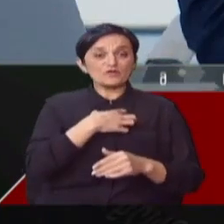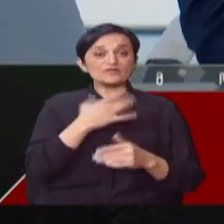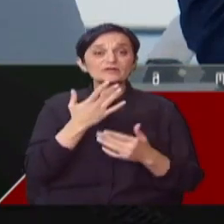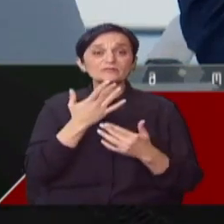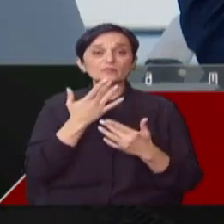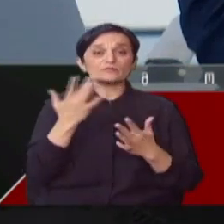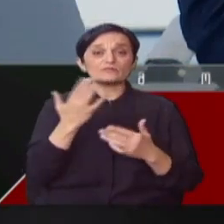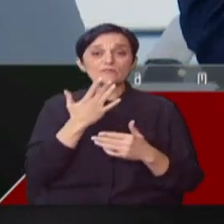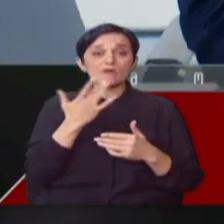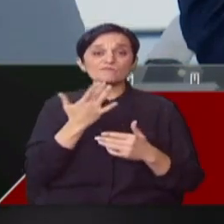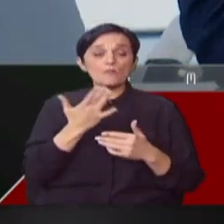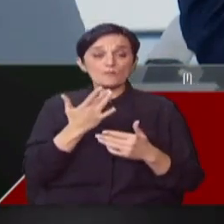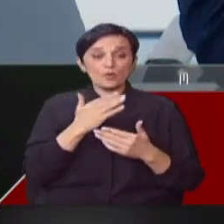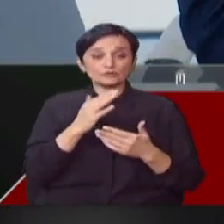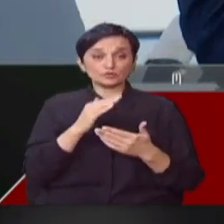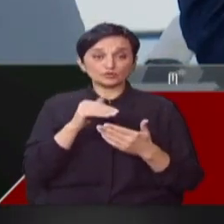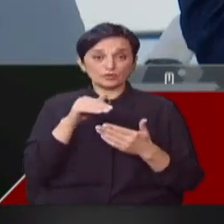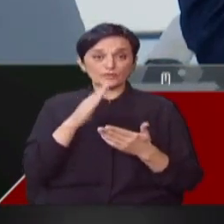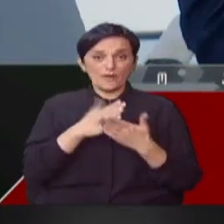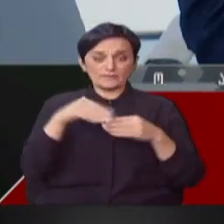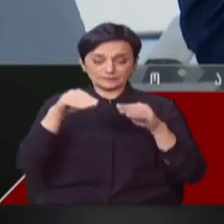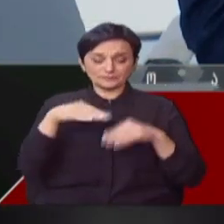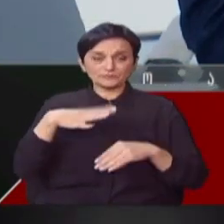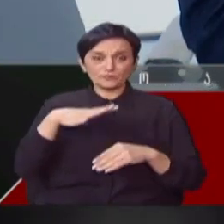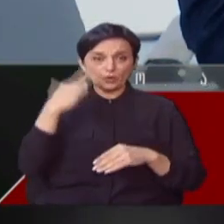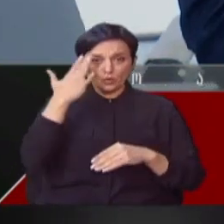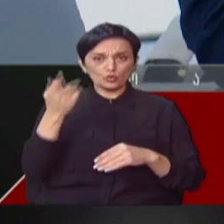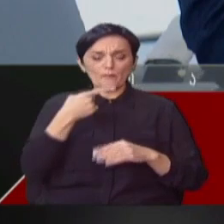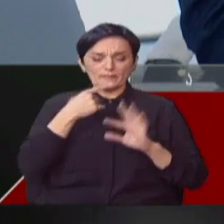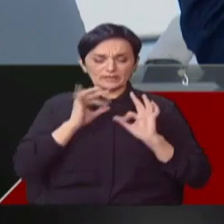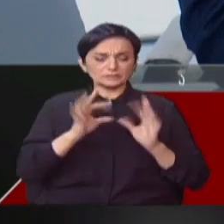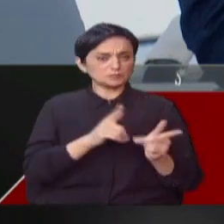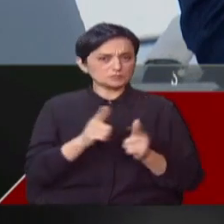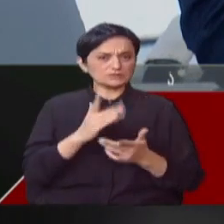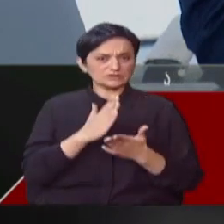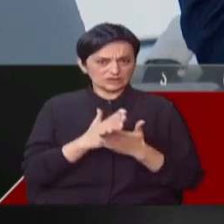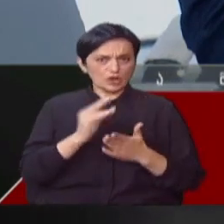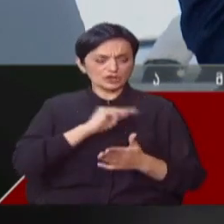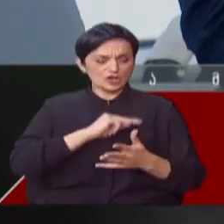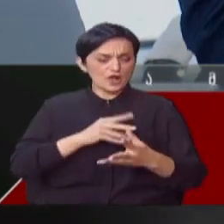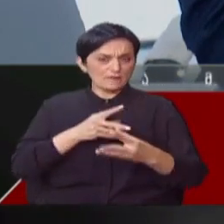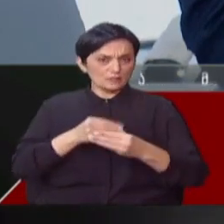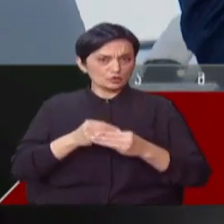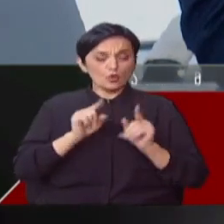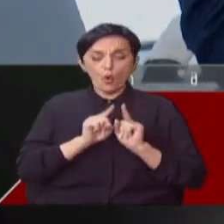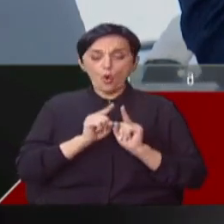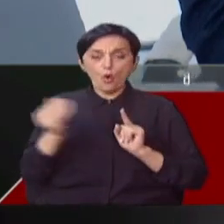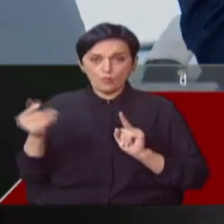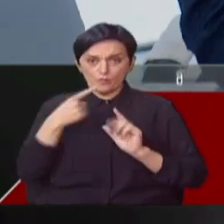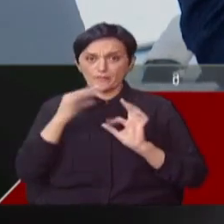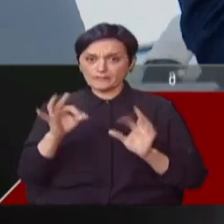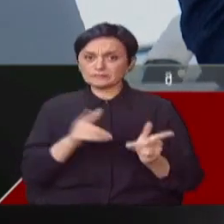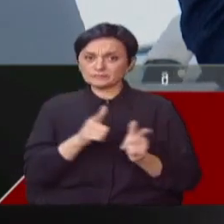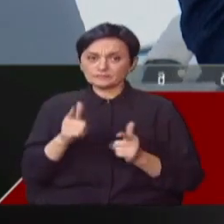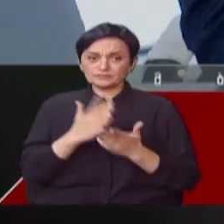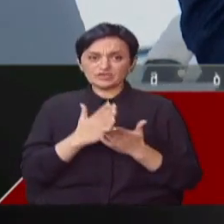დონეზე, პოლიტიკური განცხადებების დონეზე დეკლარირებული არის ქართული ოცნება, აცხადებთ, რომ მზად ხართ კონსტრუქციულად იმუშაოთ, ასევე ოპოზიციაც აცხადებს, რომ ისინი